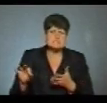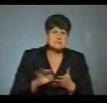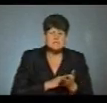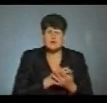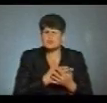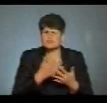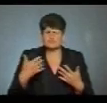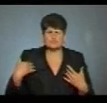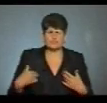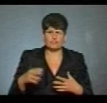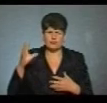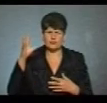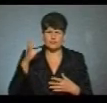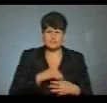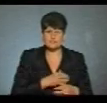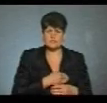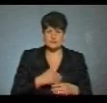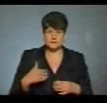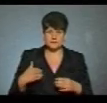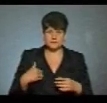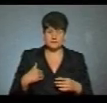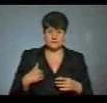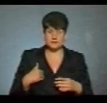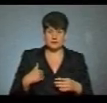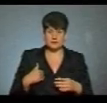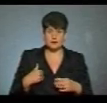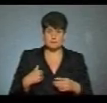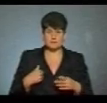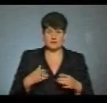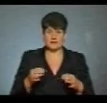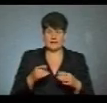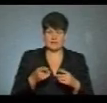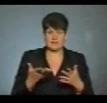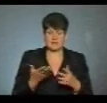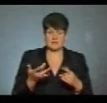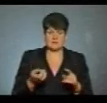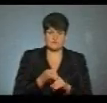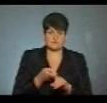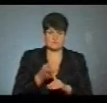декілька відділів, ну, анатомічно між собою